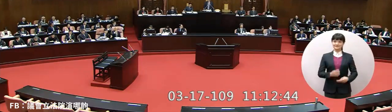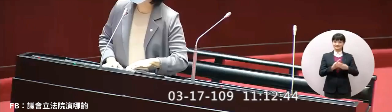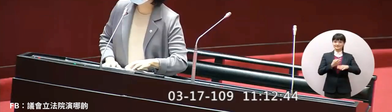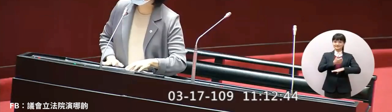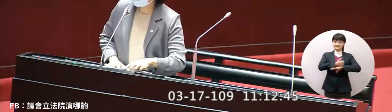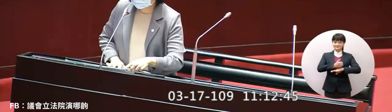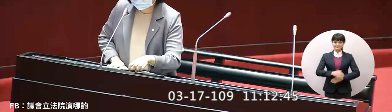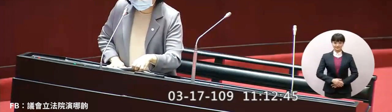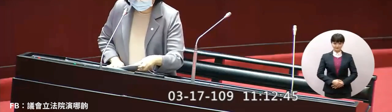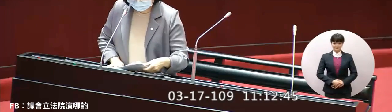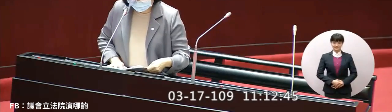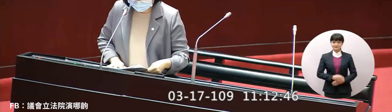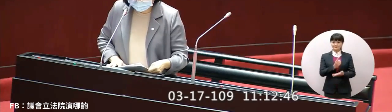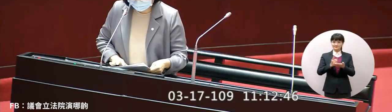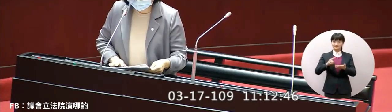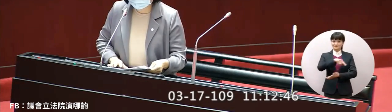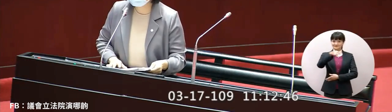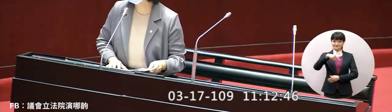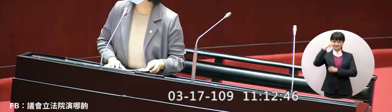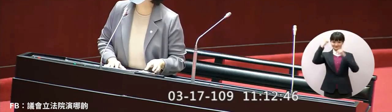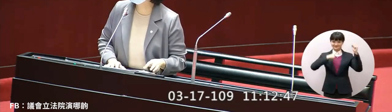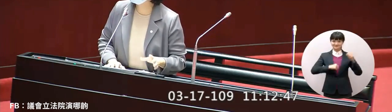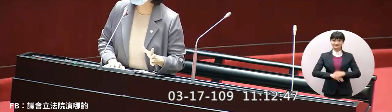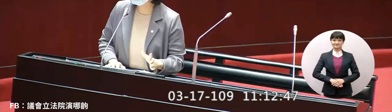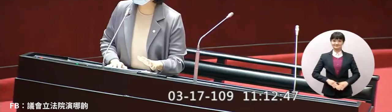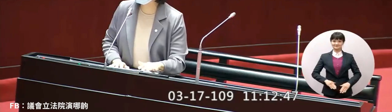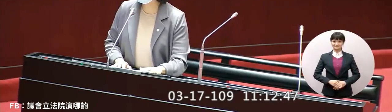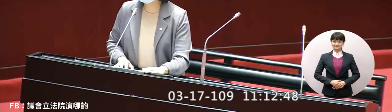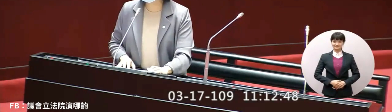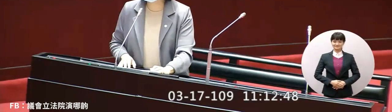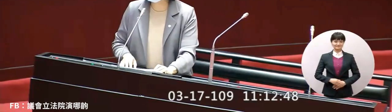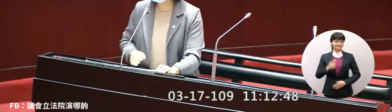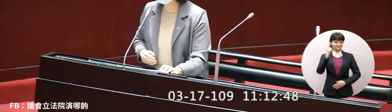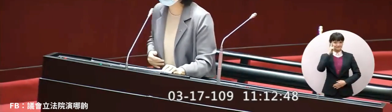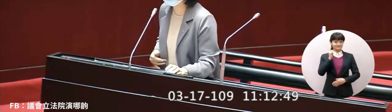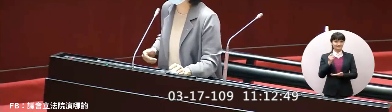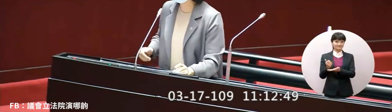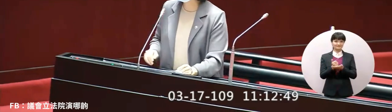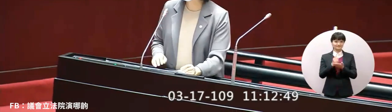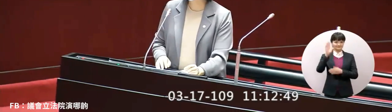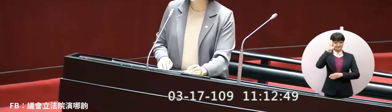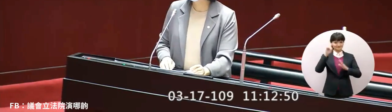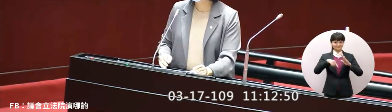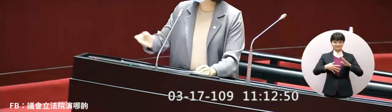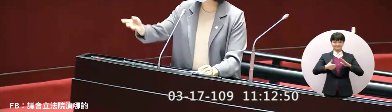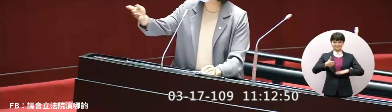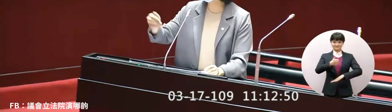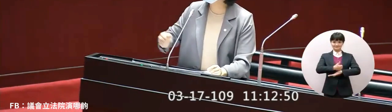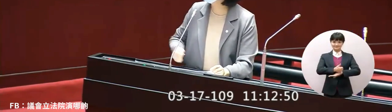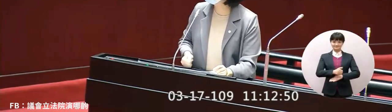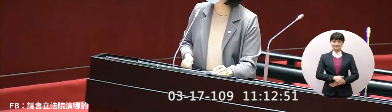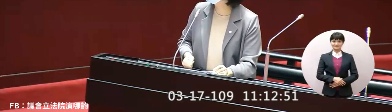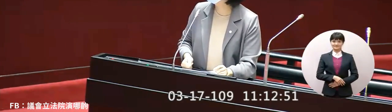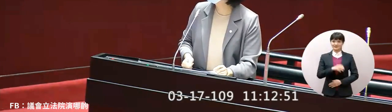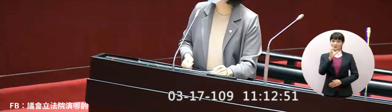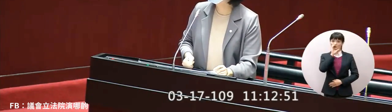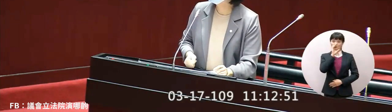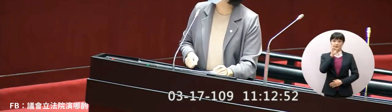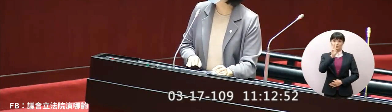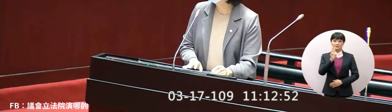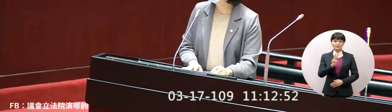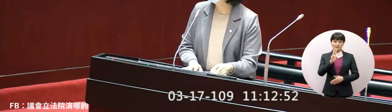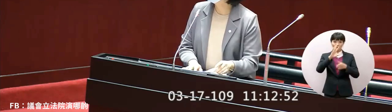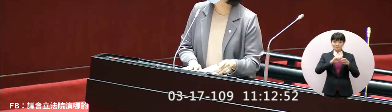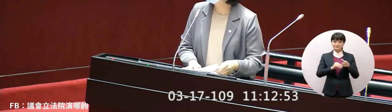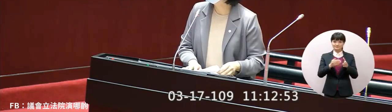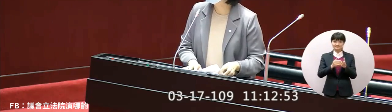主席，各位大家早，是不是我们请这个苏院长？ 请苏院长。 让他喝水喝完。